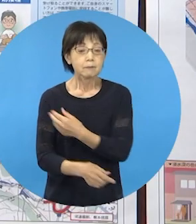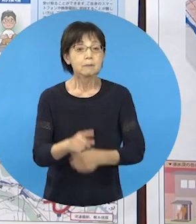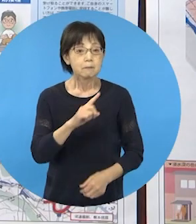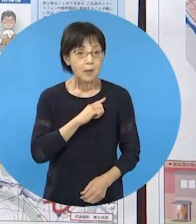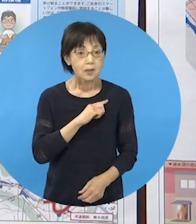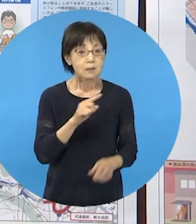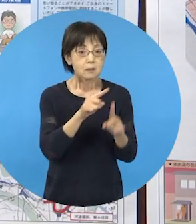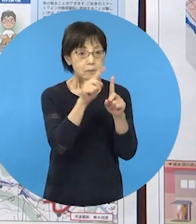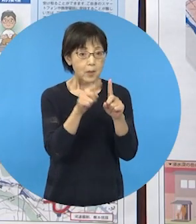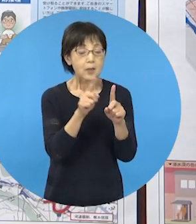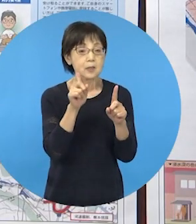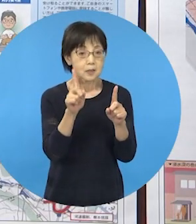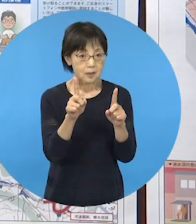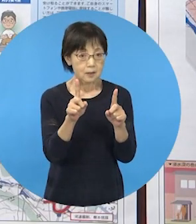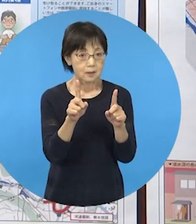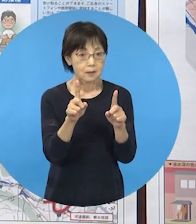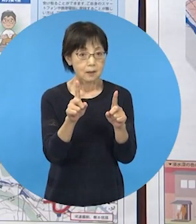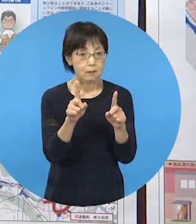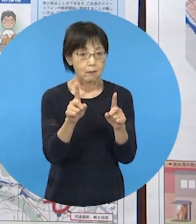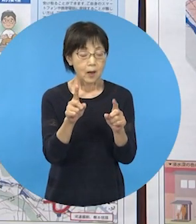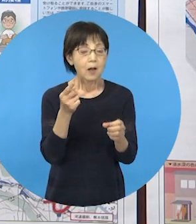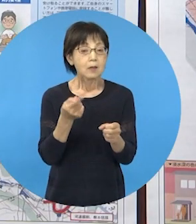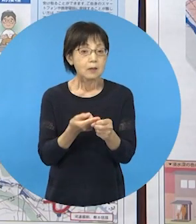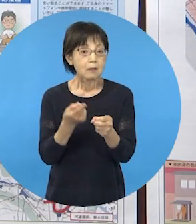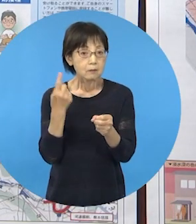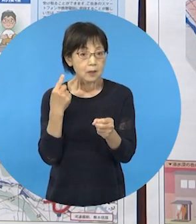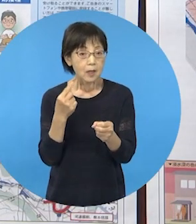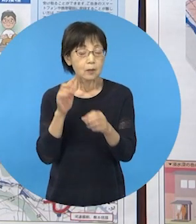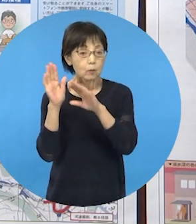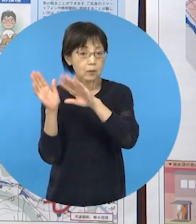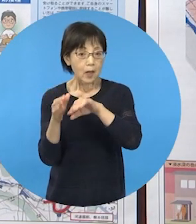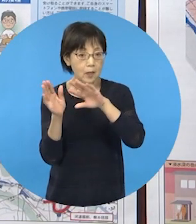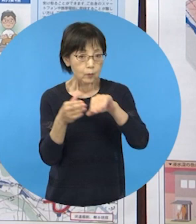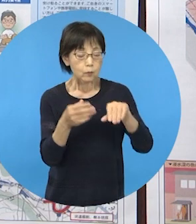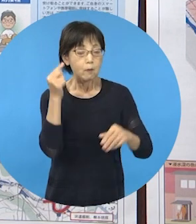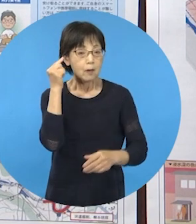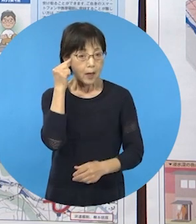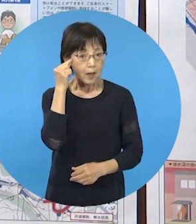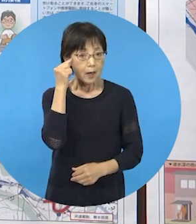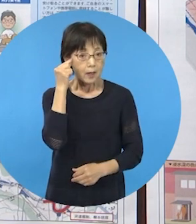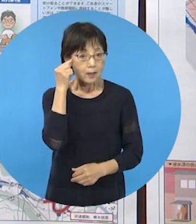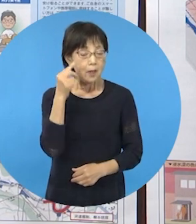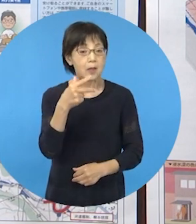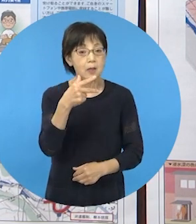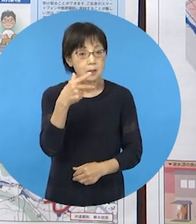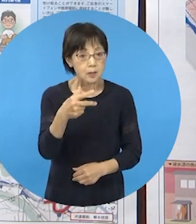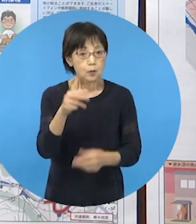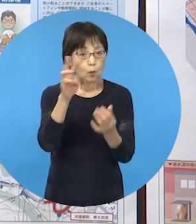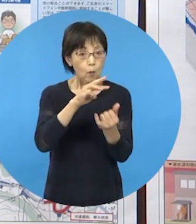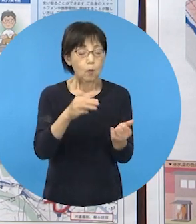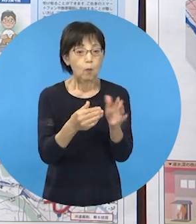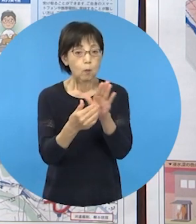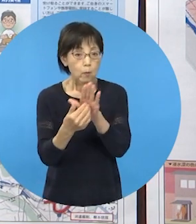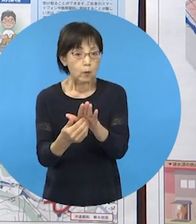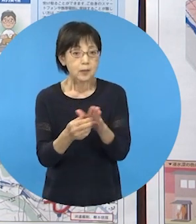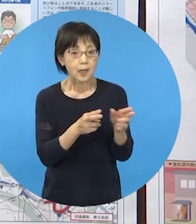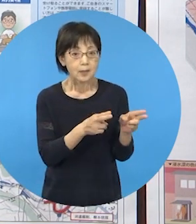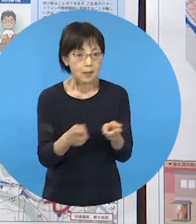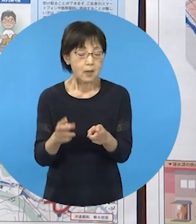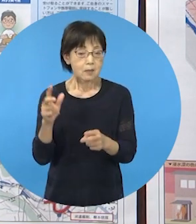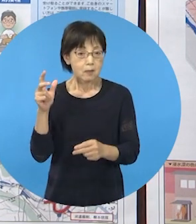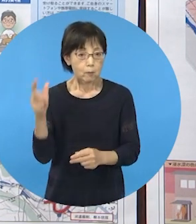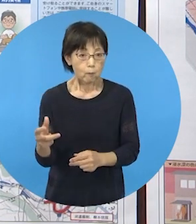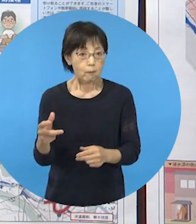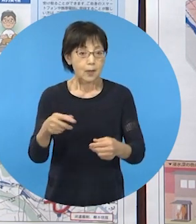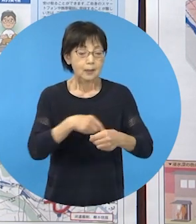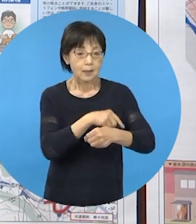一面では昨年の台風19号を受け市の防災体制を強化したことをお